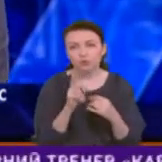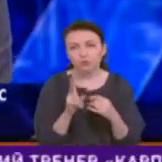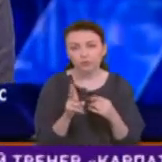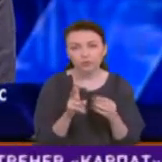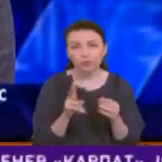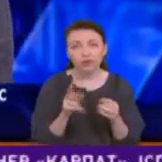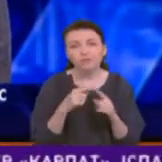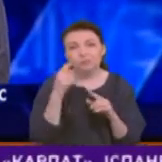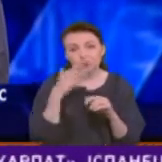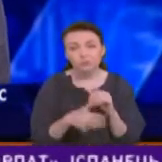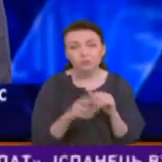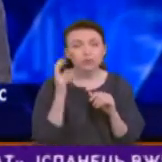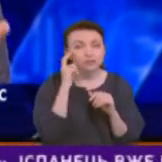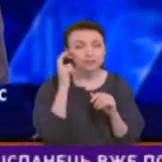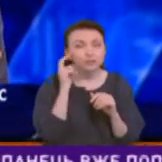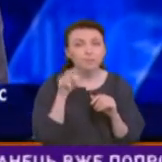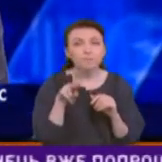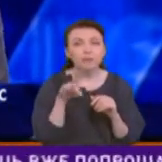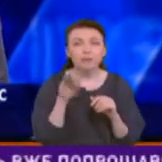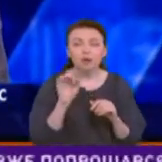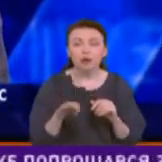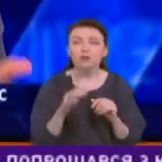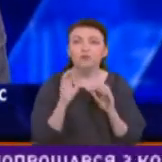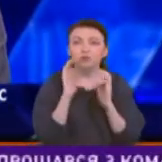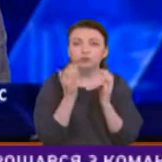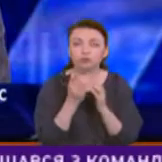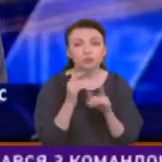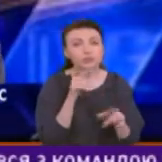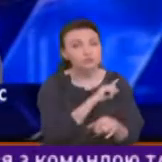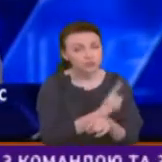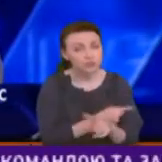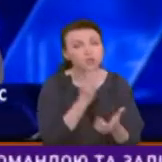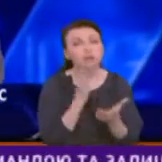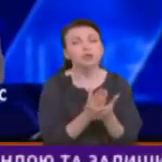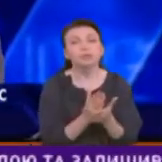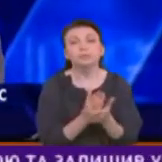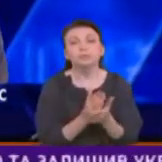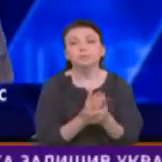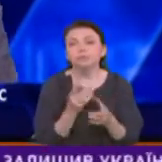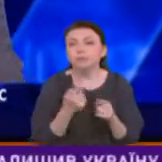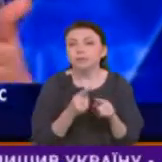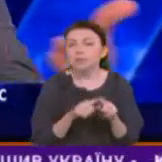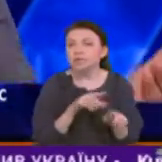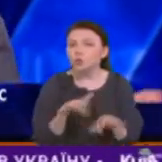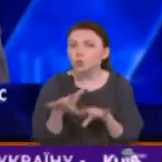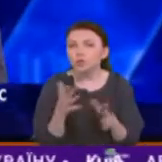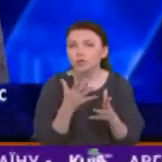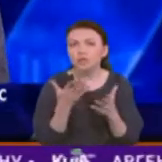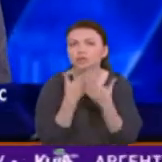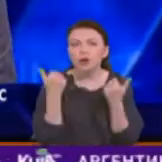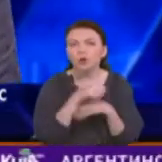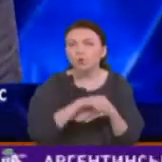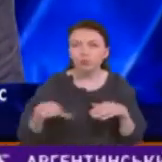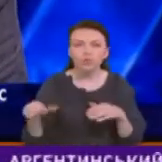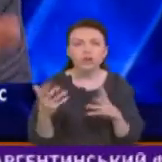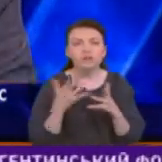вони розуміли, що Київський патріархат, автокефальний рух – це сила, це, ну, умовно, рух, який не має кордонів,